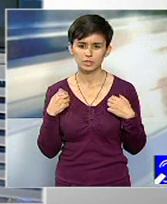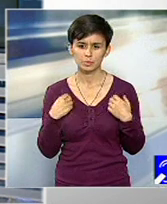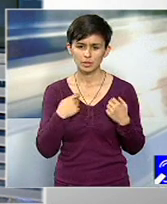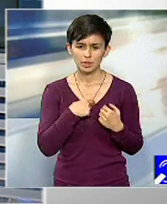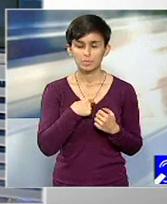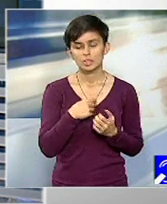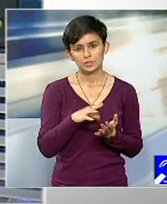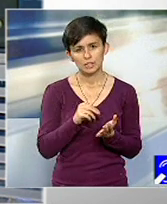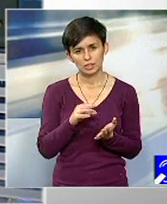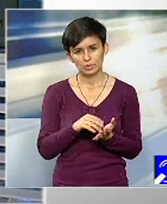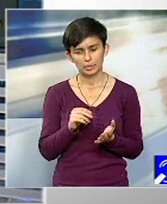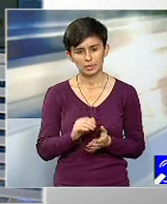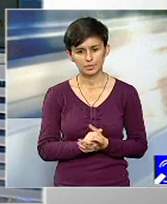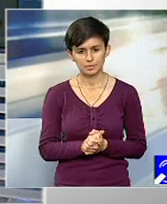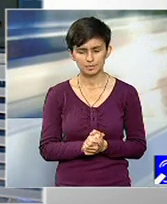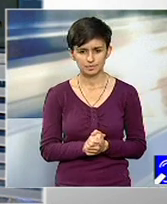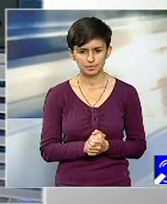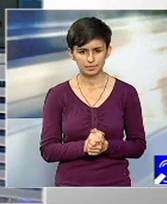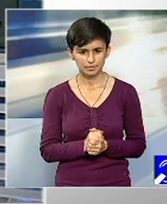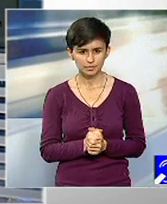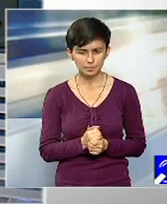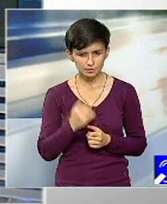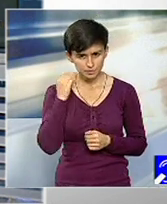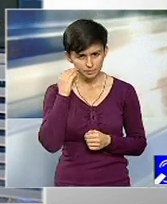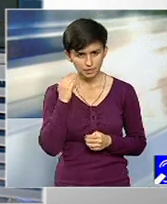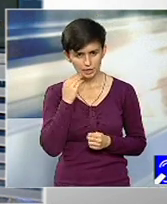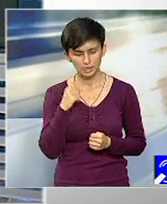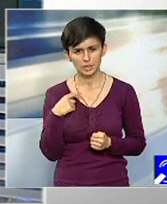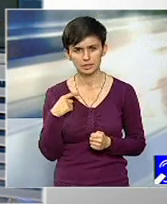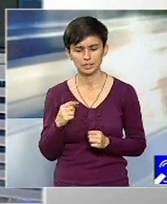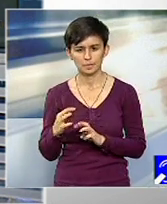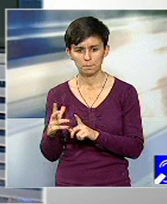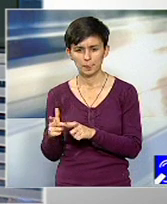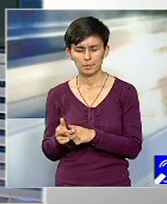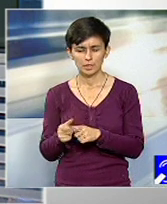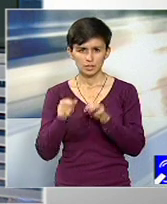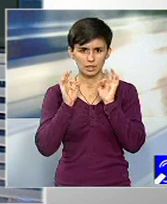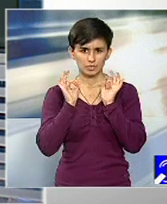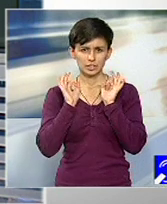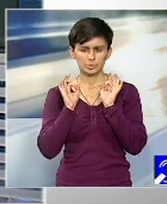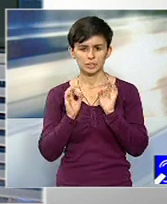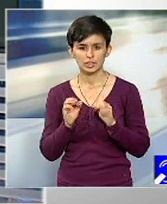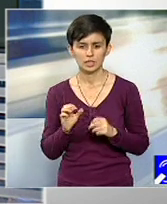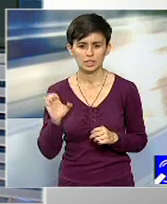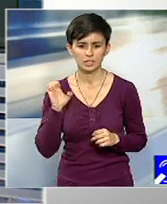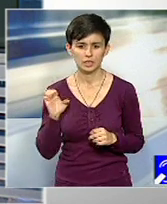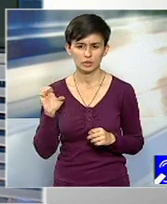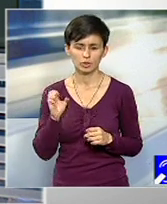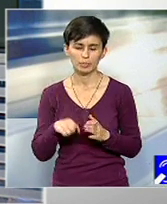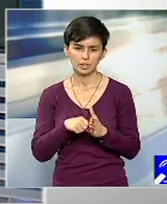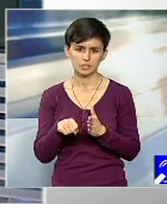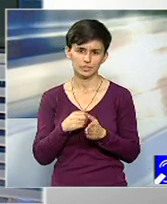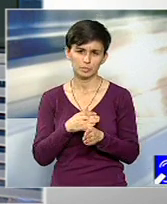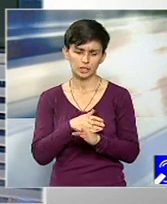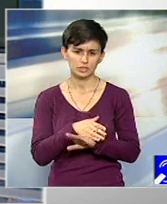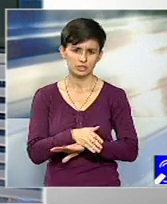rapid. În Statele Unite există cinematografe speciale, în Europa mai există filme accesibile, există chiar